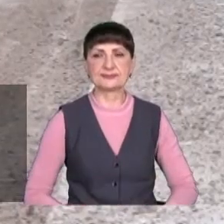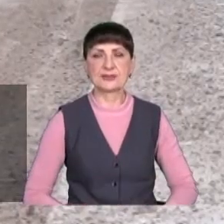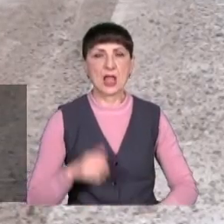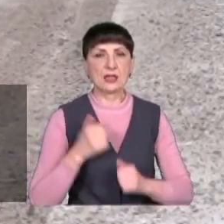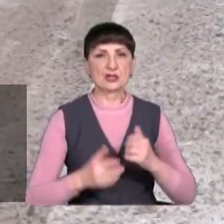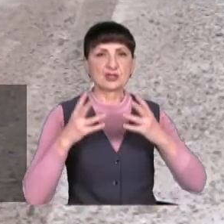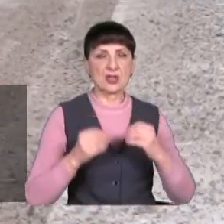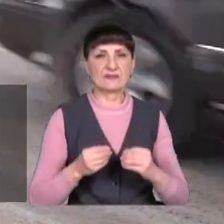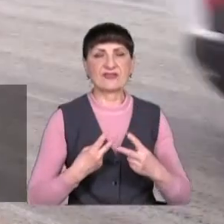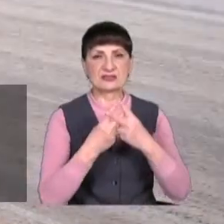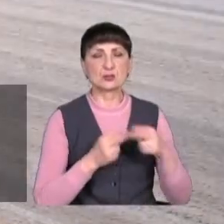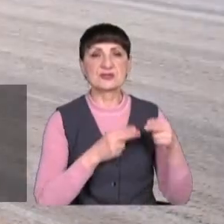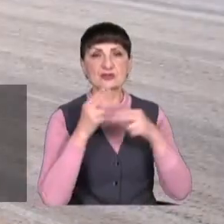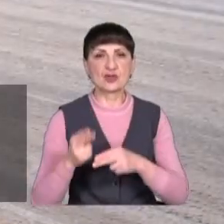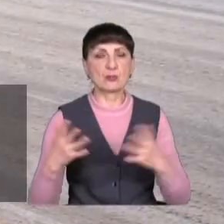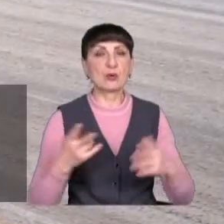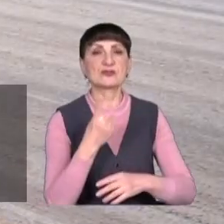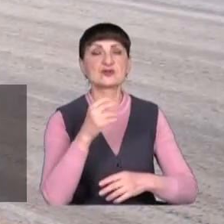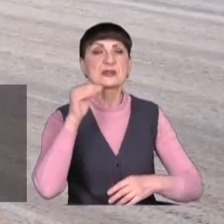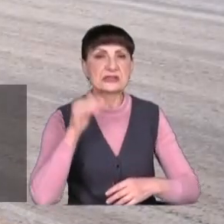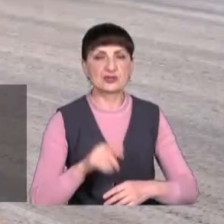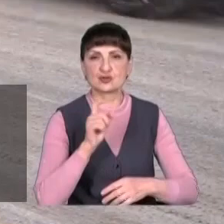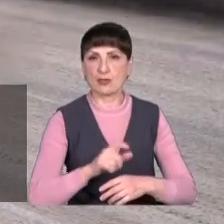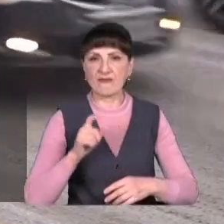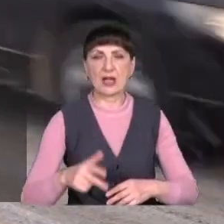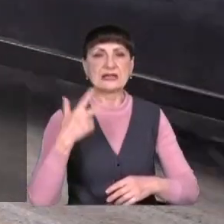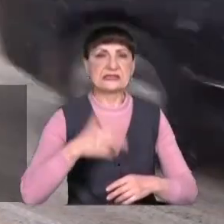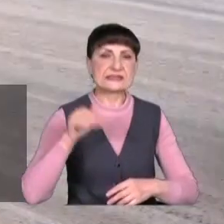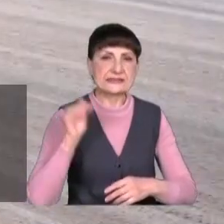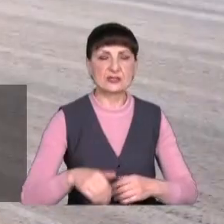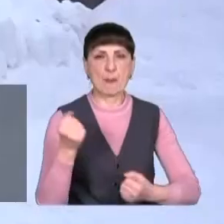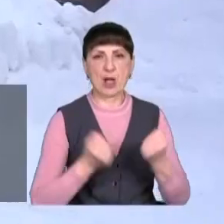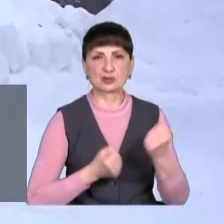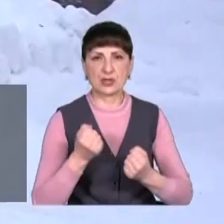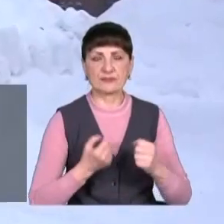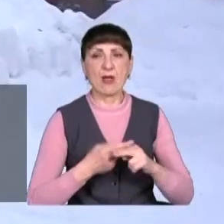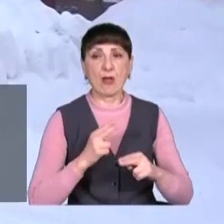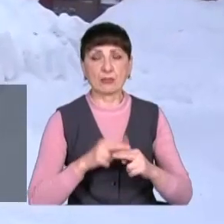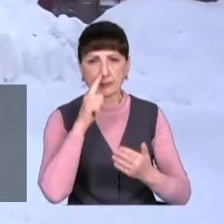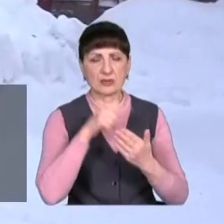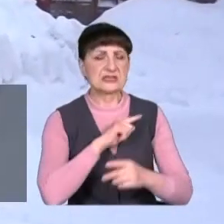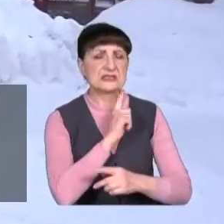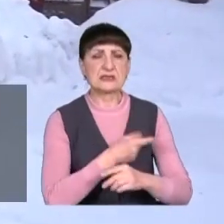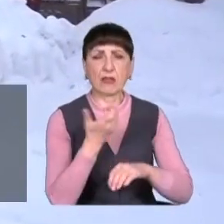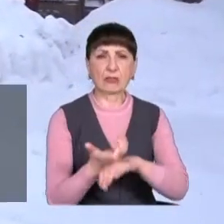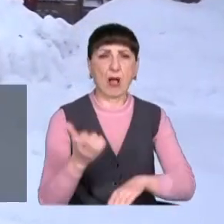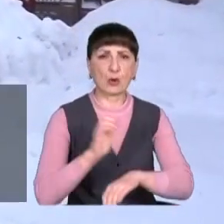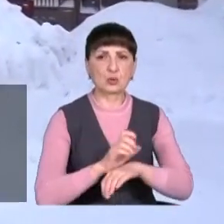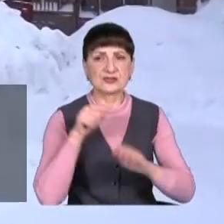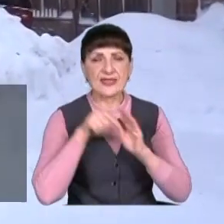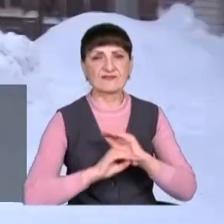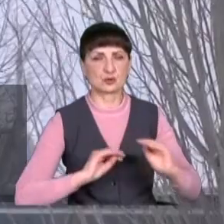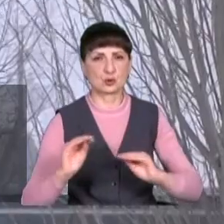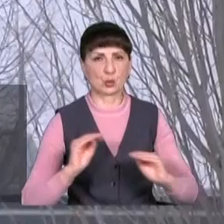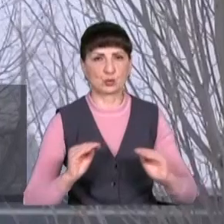Ежедневно в столицу заезжает более 200 тысяч человек и 30 тысяч автомобилей. Это оказывает сильную нагрузку на